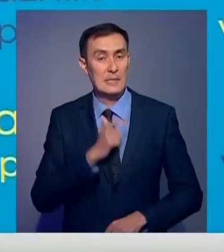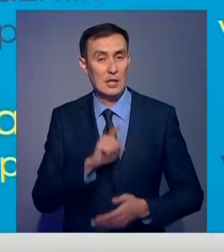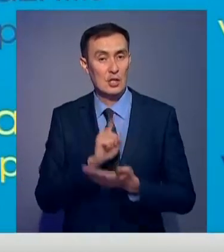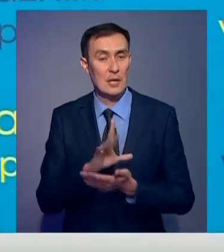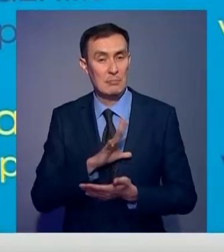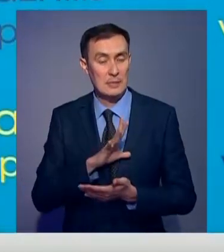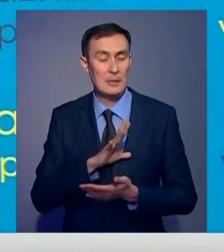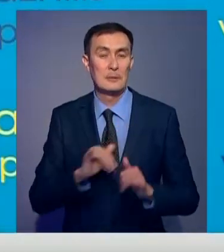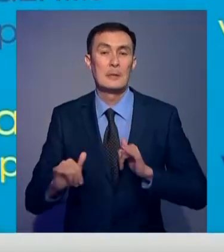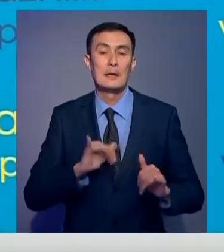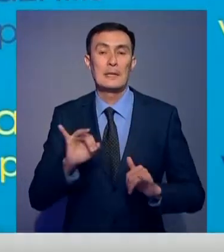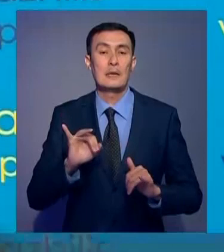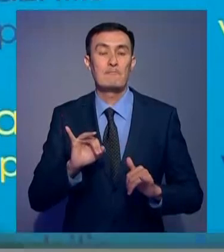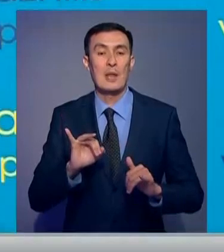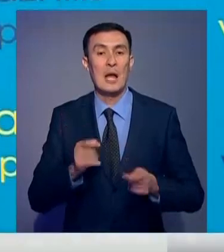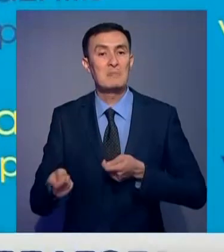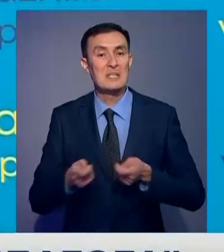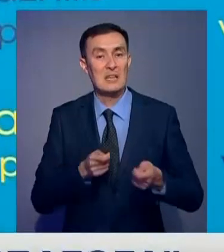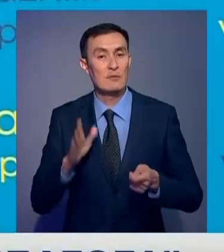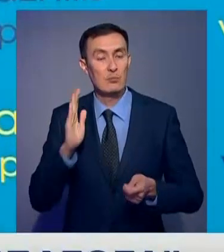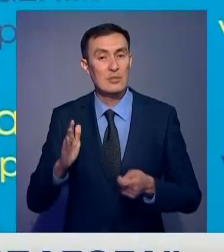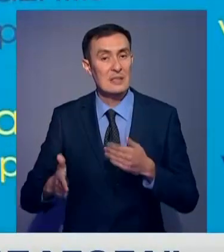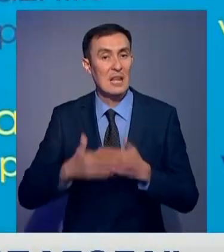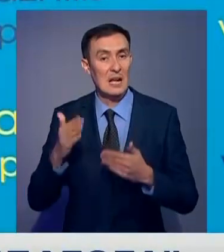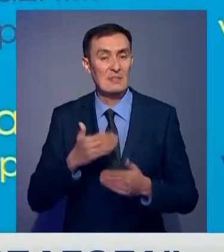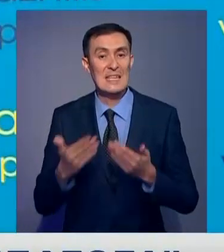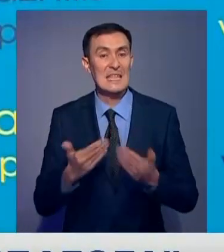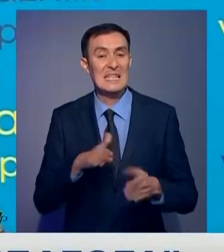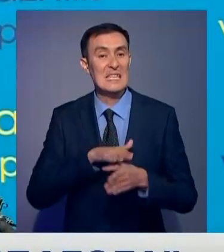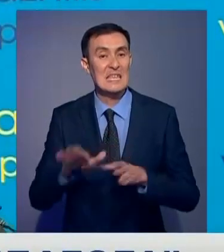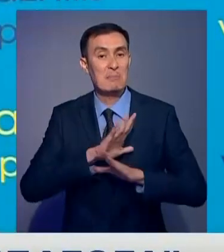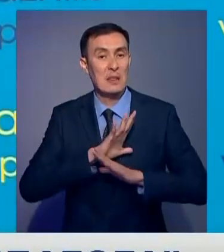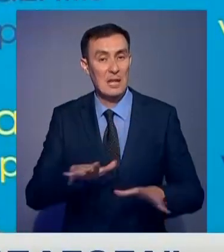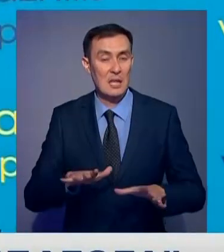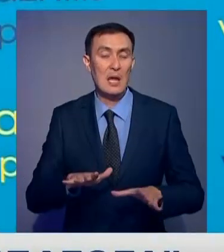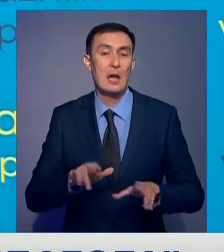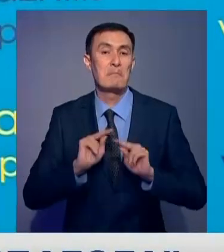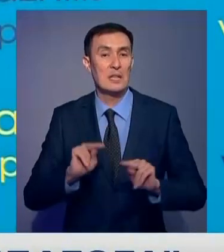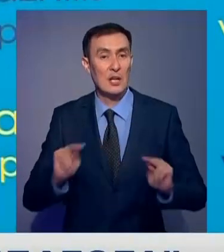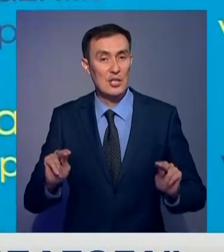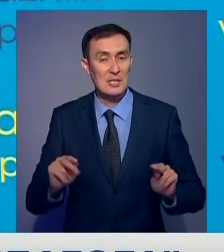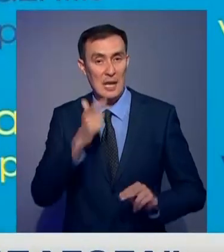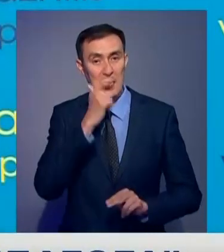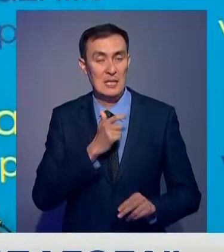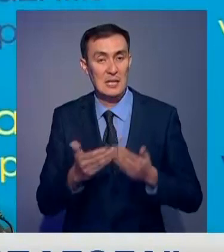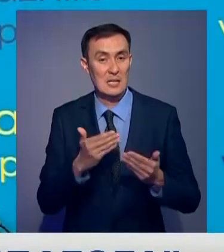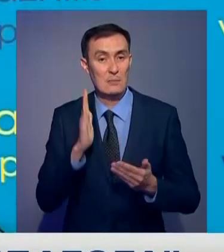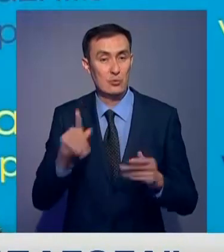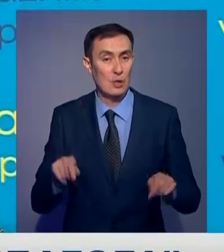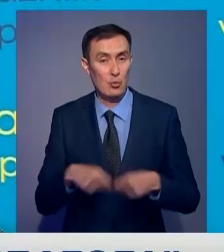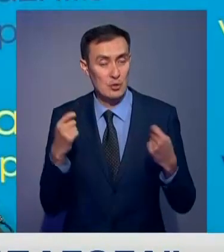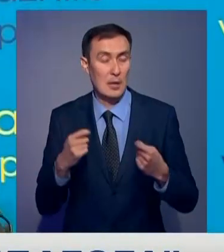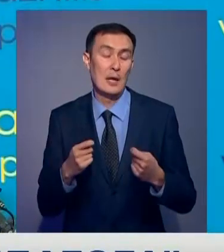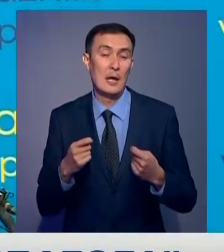и, опять же, административное наказание за неисполнение педагогической этики.